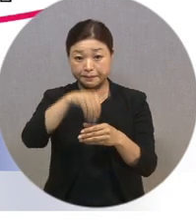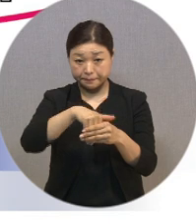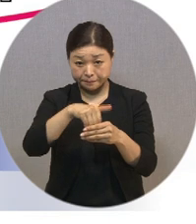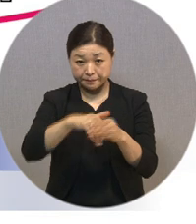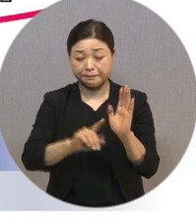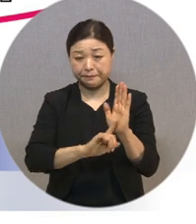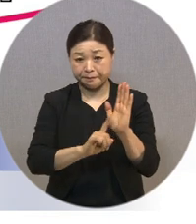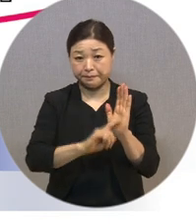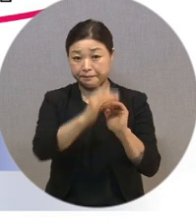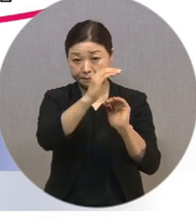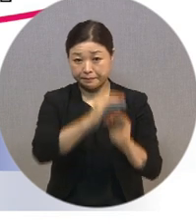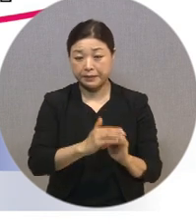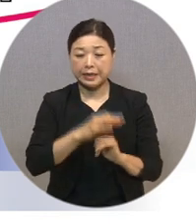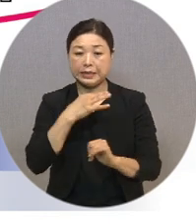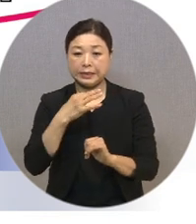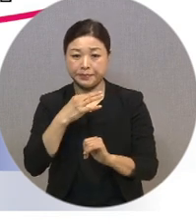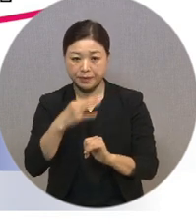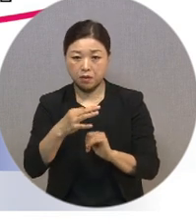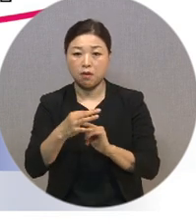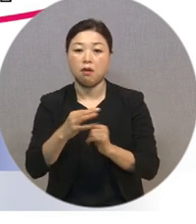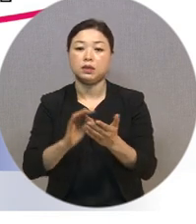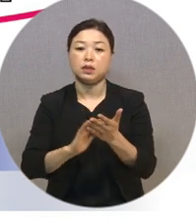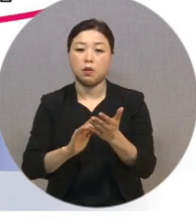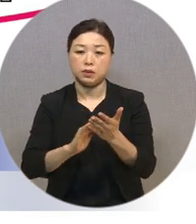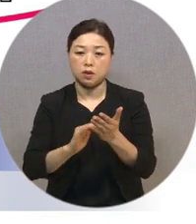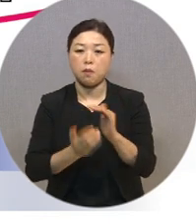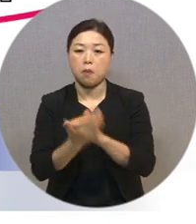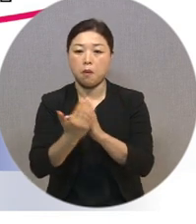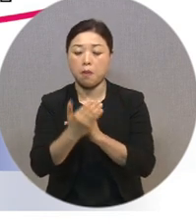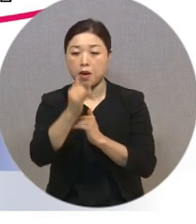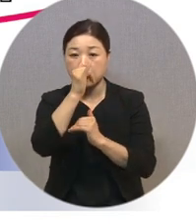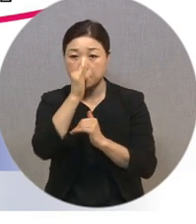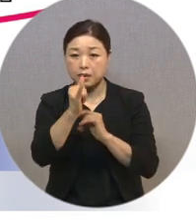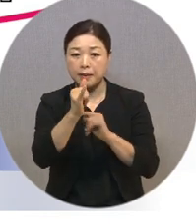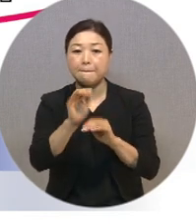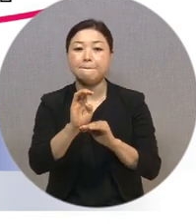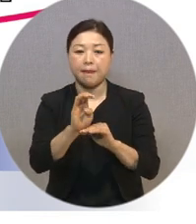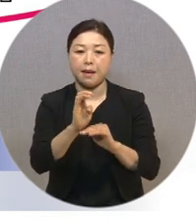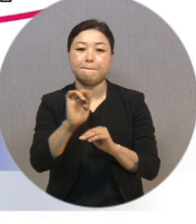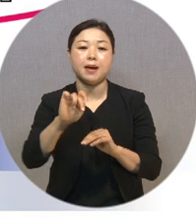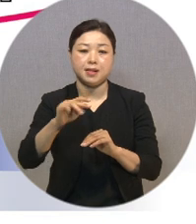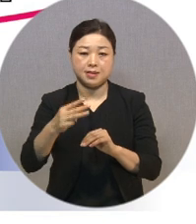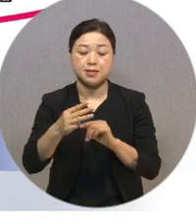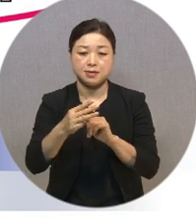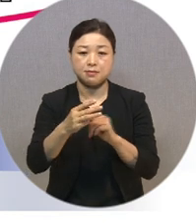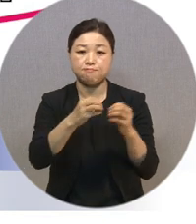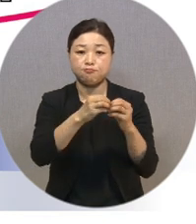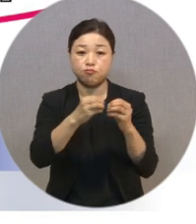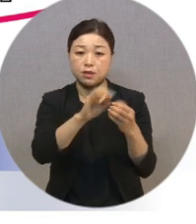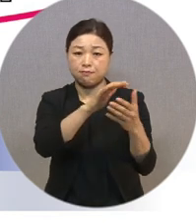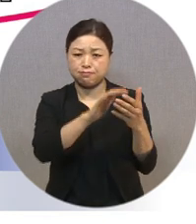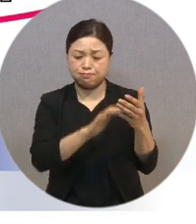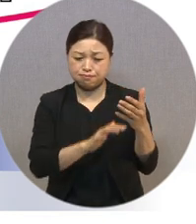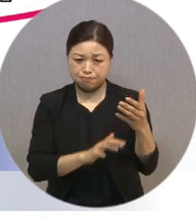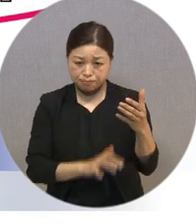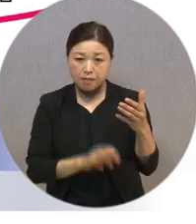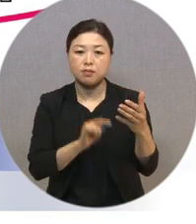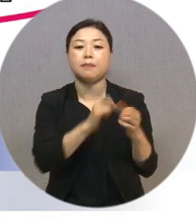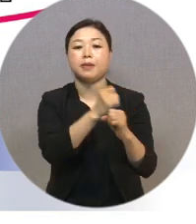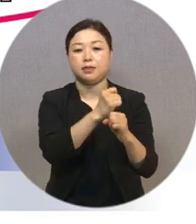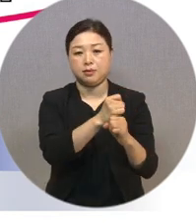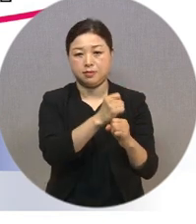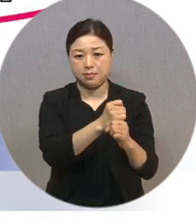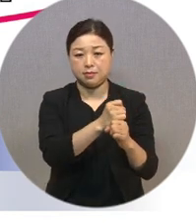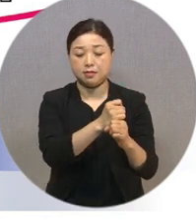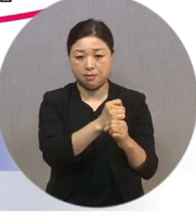공부와 음성 점자 등으로 출력되는이 디지털 파일의 형식을 문자로만 구성된 파일로 제한한 뒤